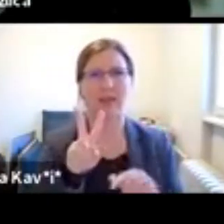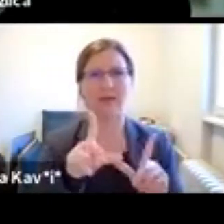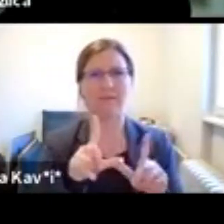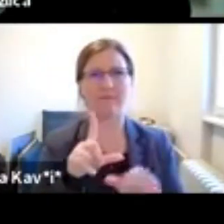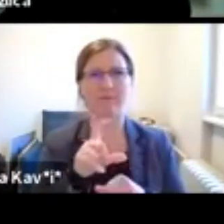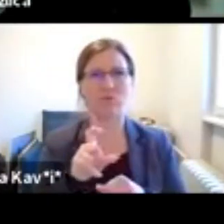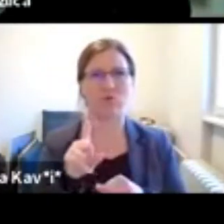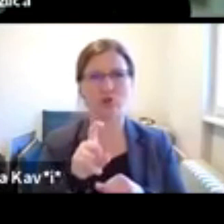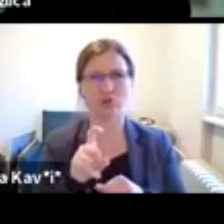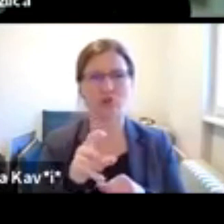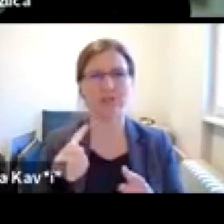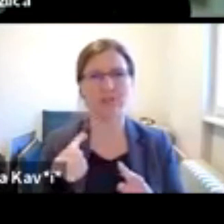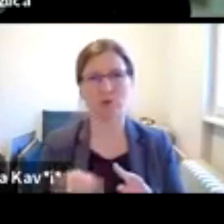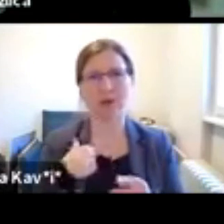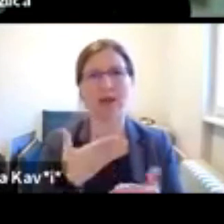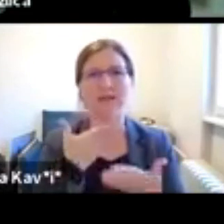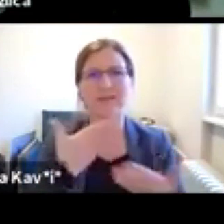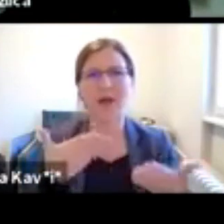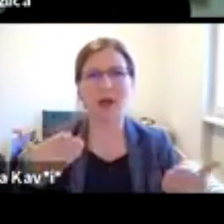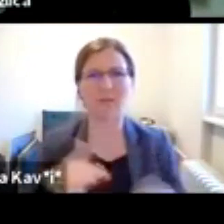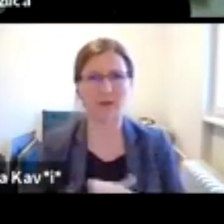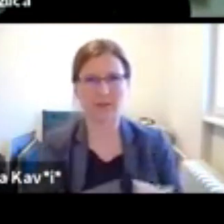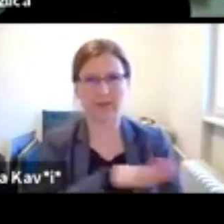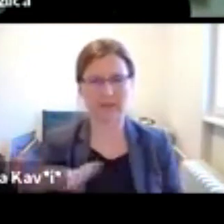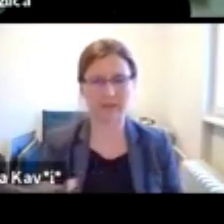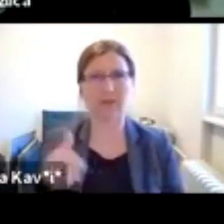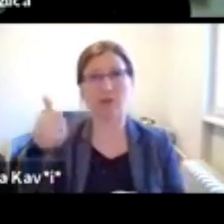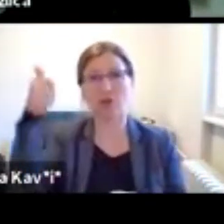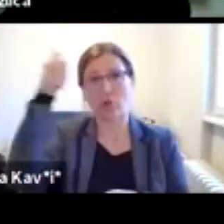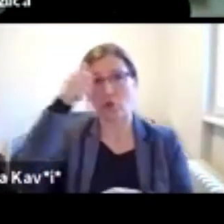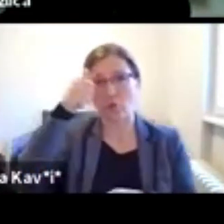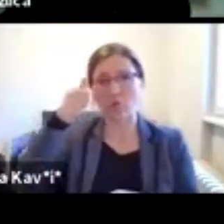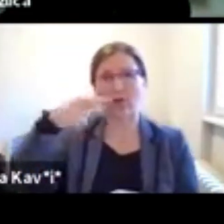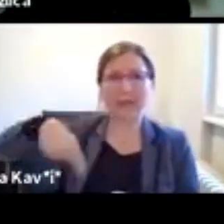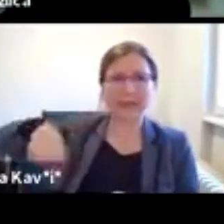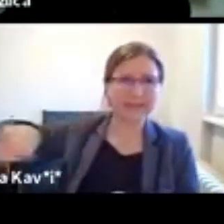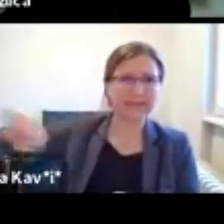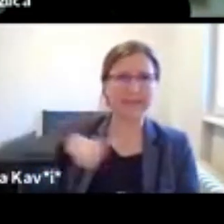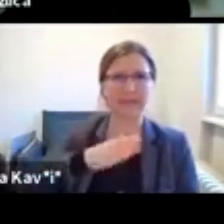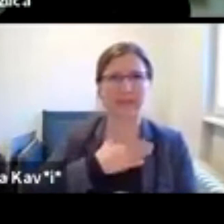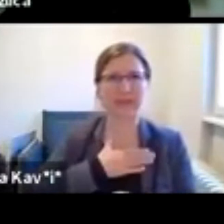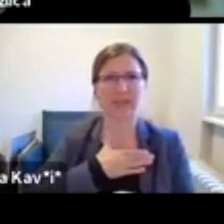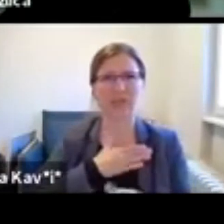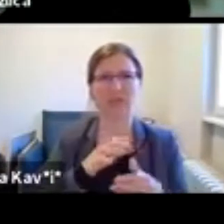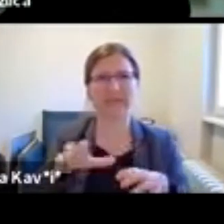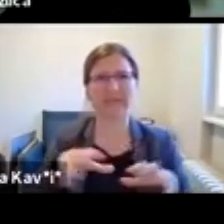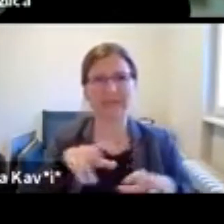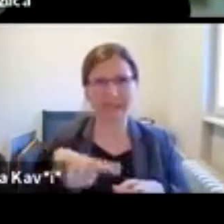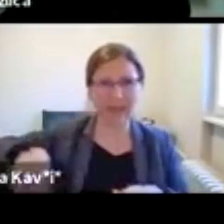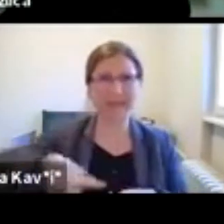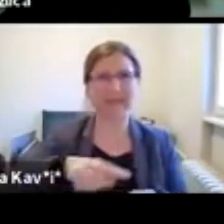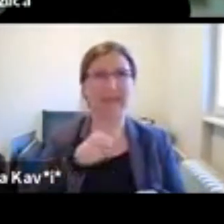na čemu im svima zahvaljujem u ime svih naših djelatnika, radnika URIH-a i mene osobno.